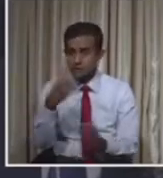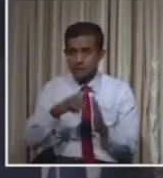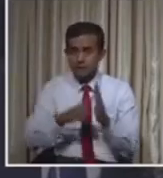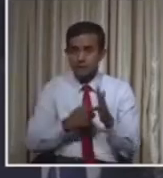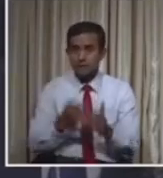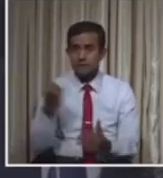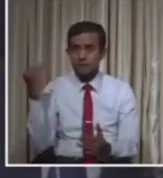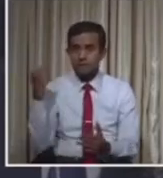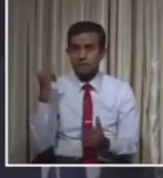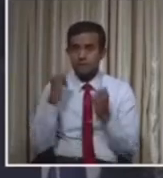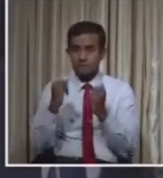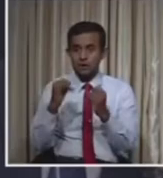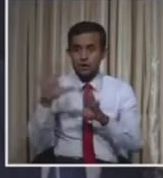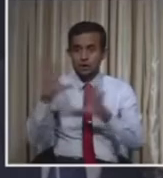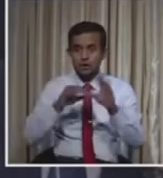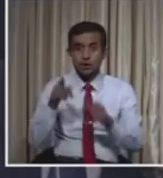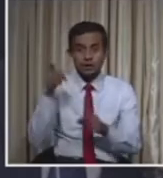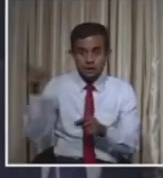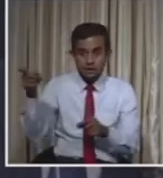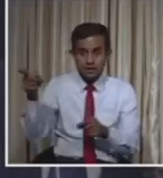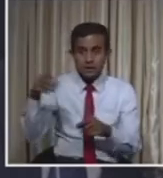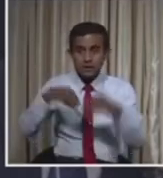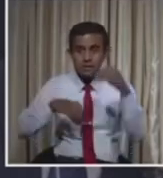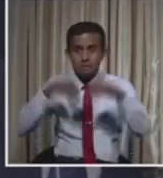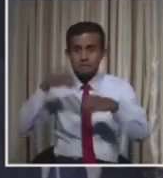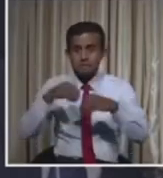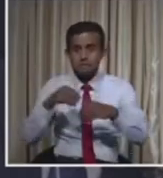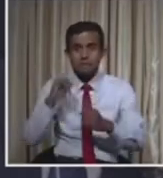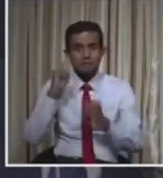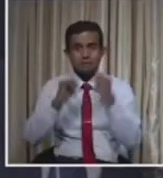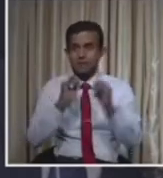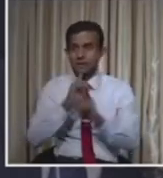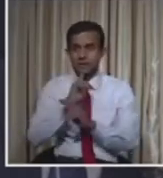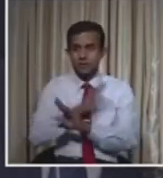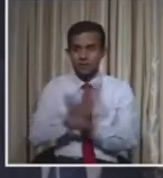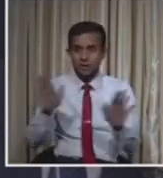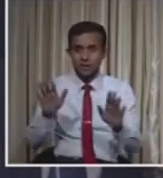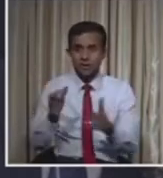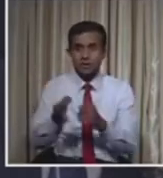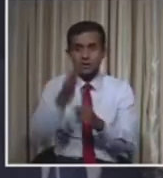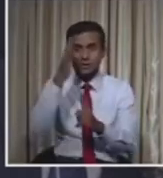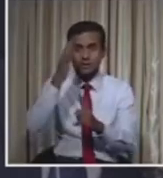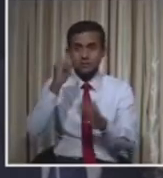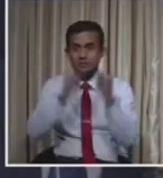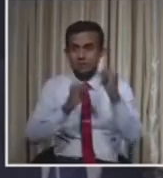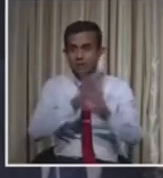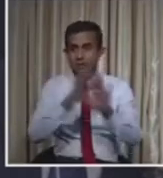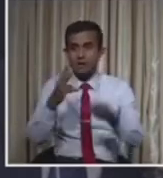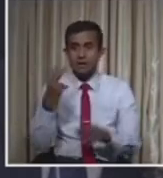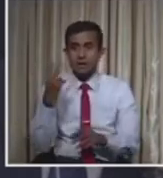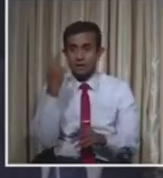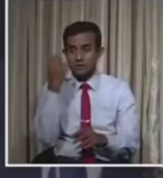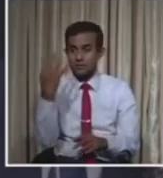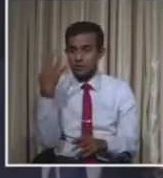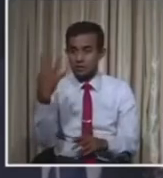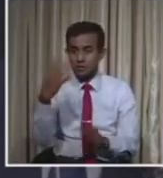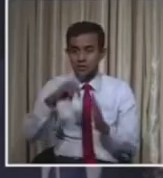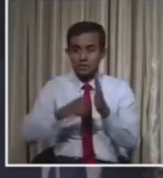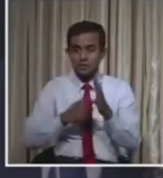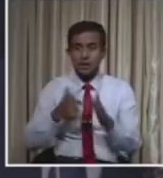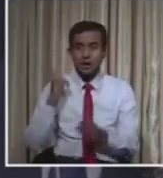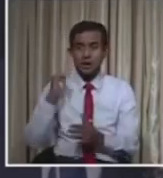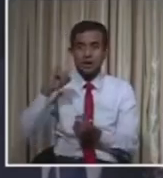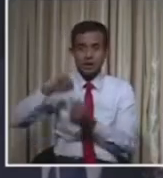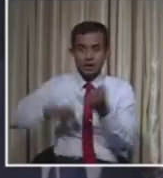වැරදි මේවක් ගැන මම කිව්වේ එතන හිටපු දේශපාලන අච්චුන් මම විවේචනය කරේ නැහැ ඒ ජනාධිපති විවේචනය කරේත් නැහැ ඒ තරුවතරේ ජෙනරල් ආරක්ෂක